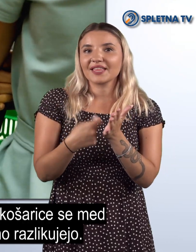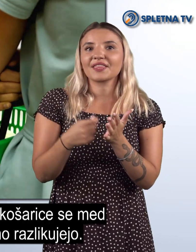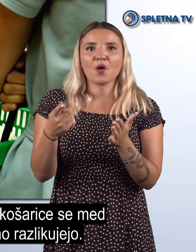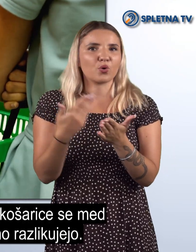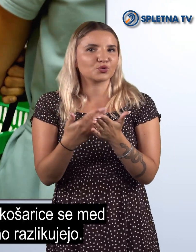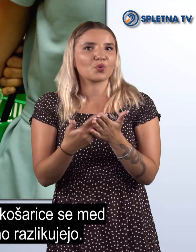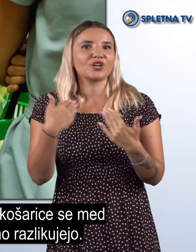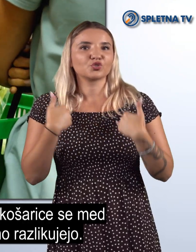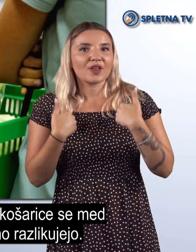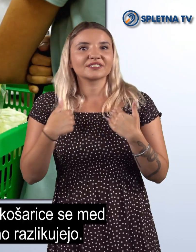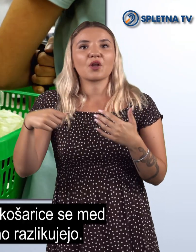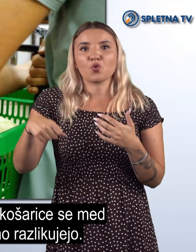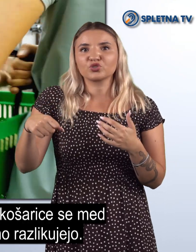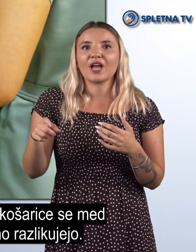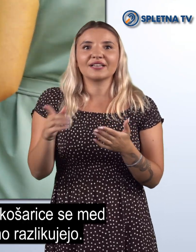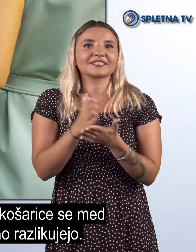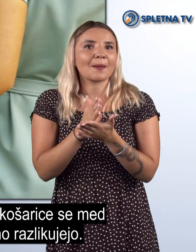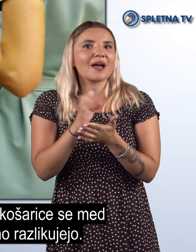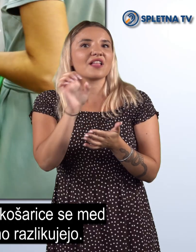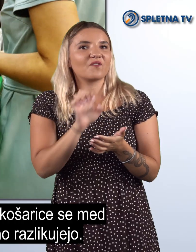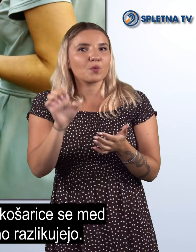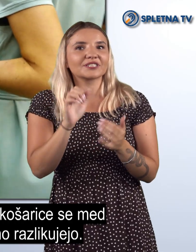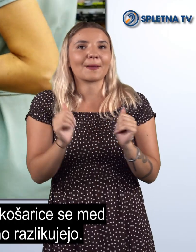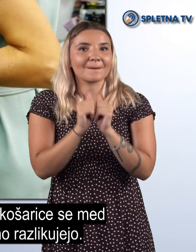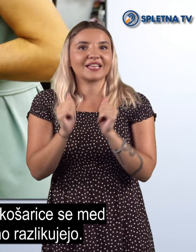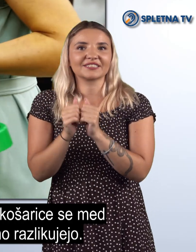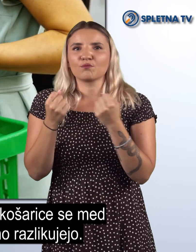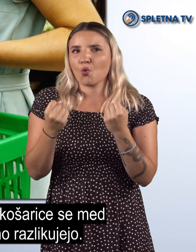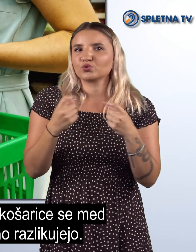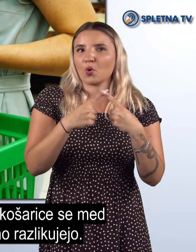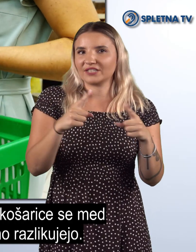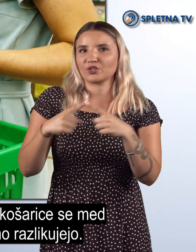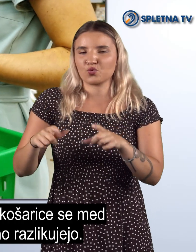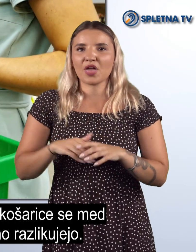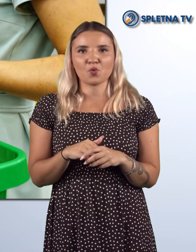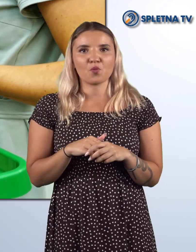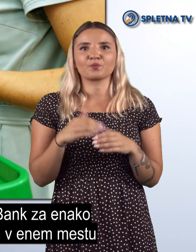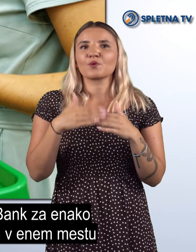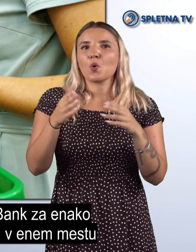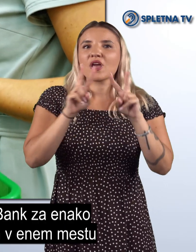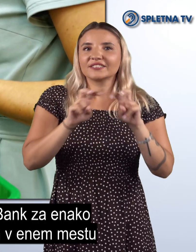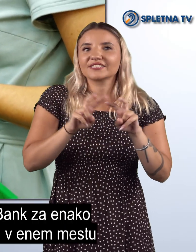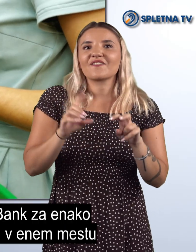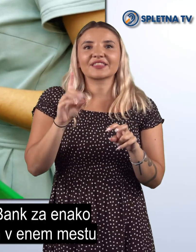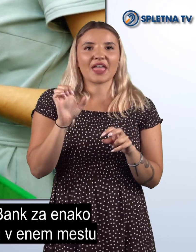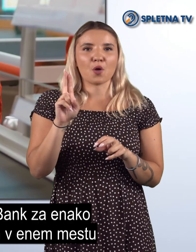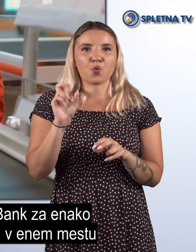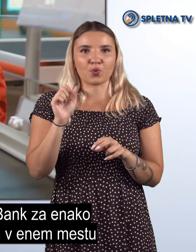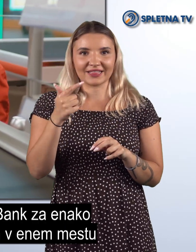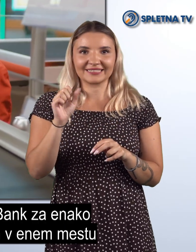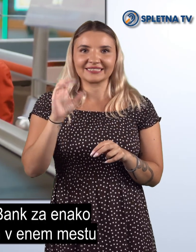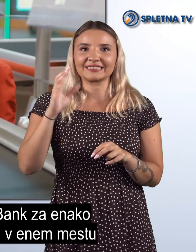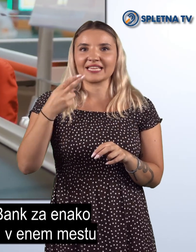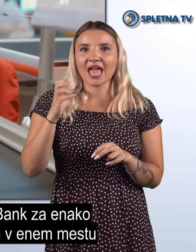Cene osnovne življenjske košarice se med evropskimi mesti močno razlikujejo. Po raziskavi Deutsche